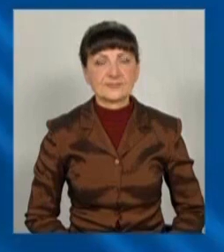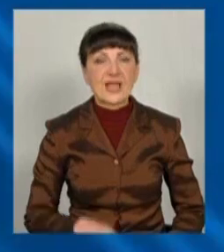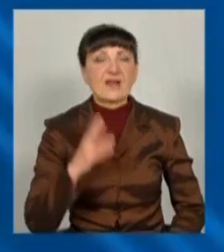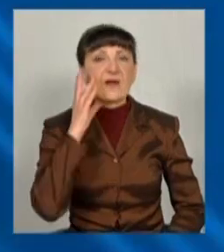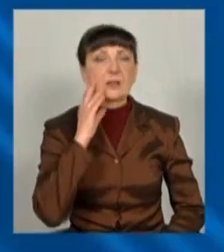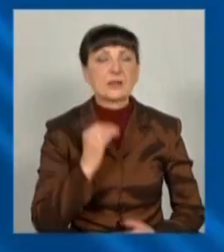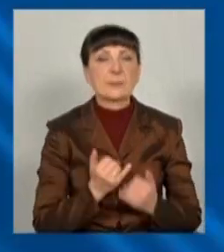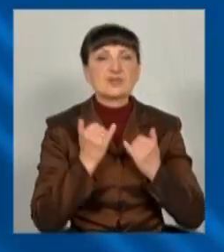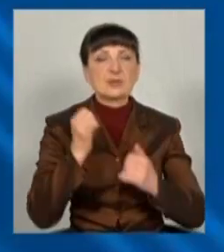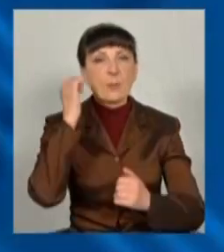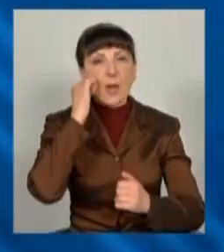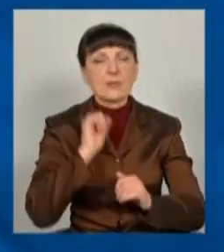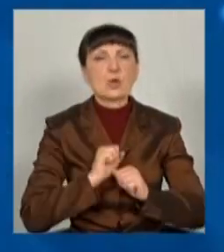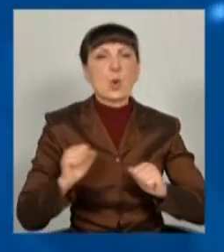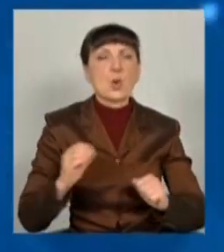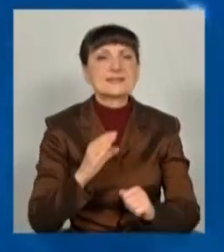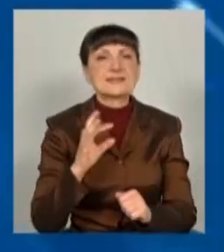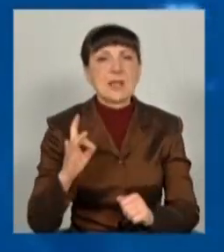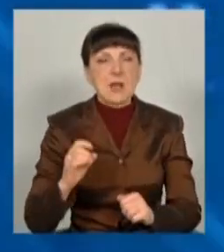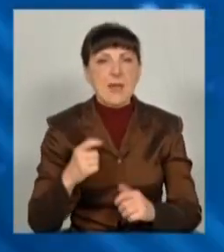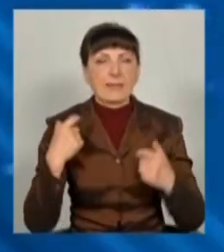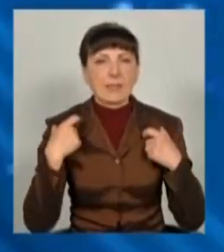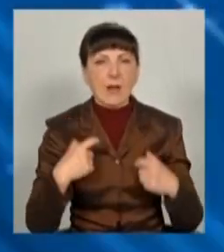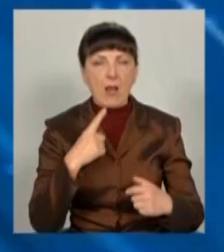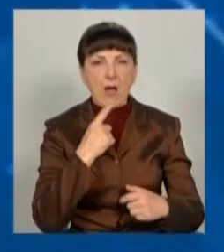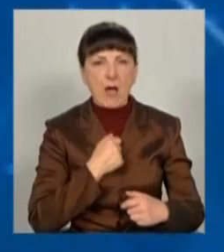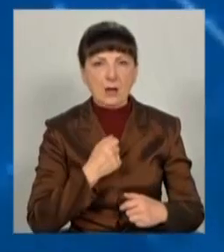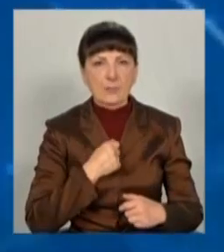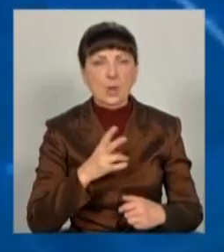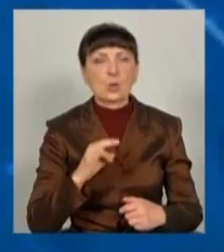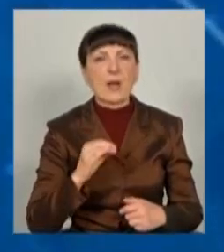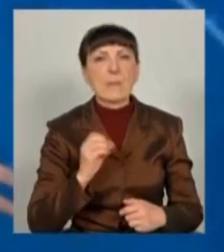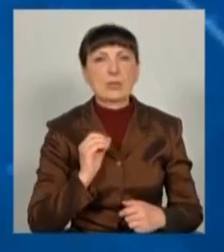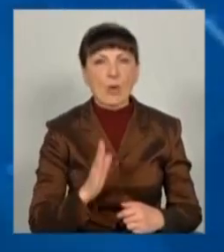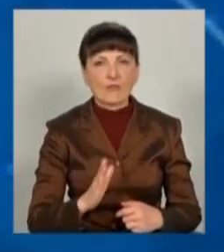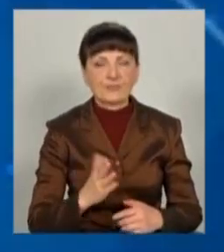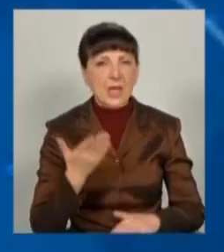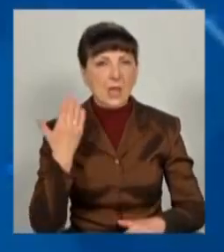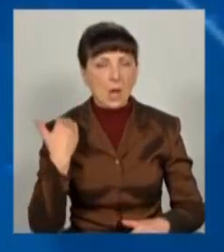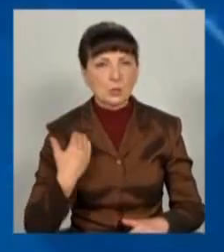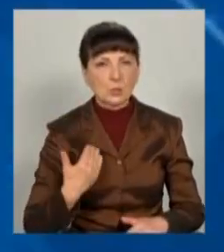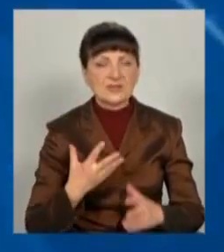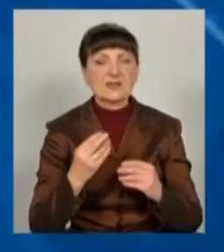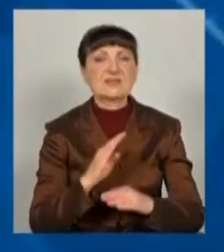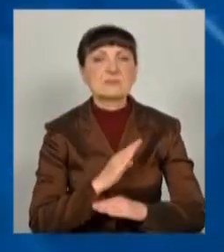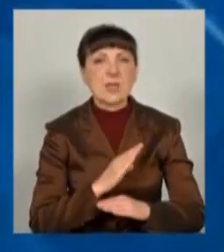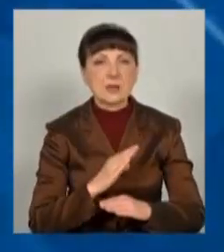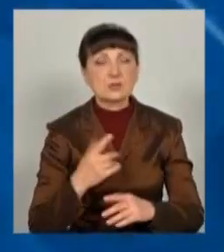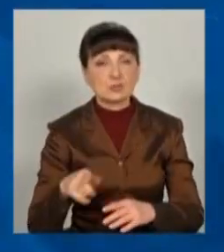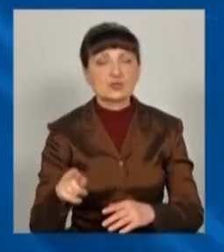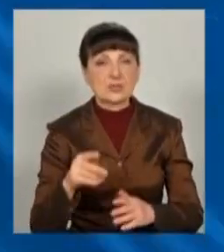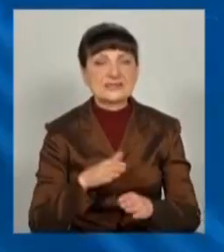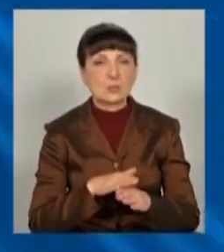В Алматы почтили память героя Советского Союза, генерала армии Сагадата Нурмагомедова. Накануне со дня смерти